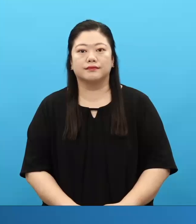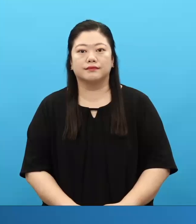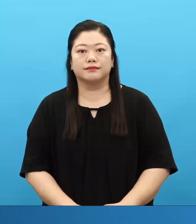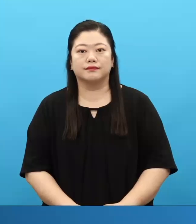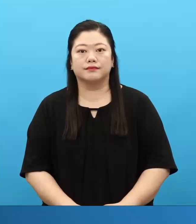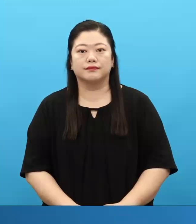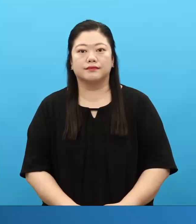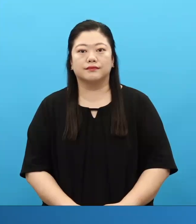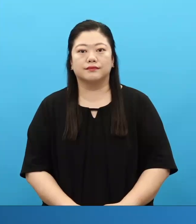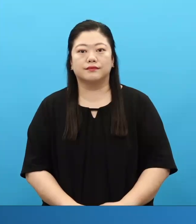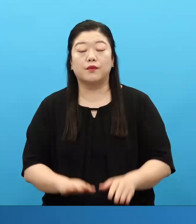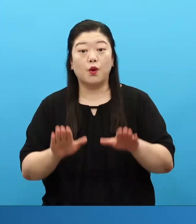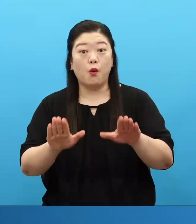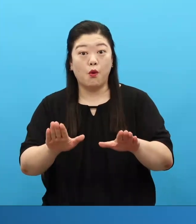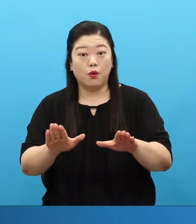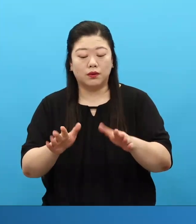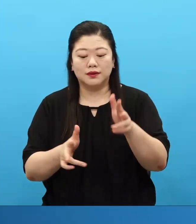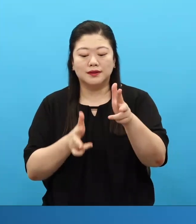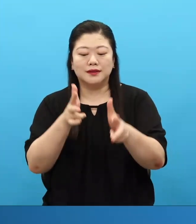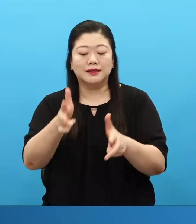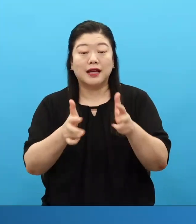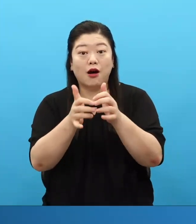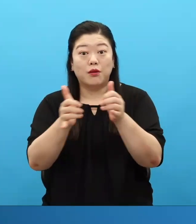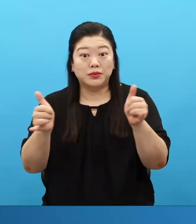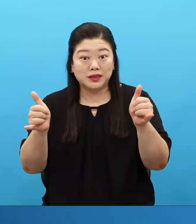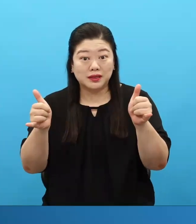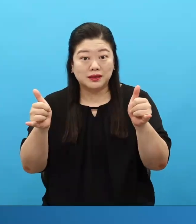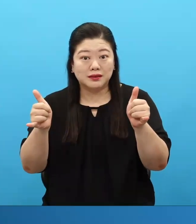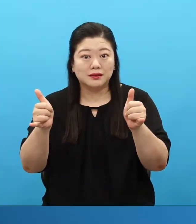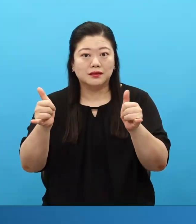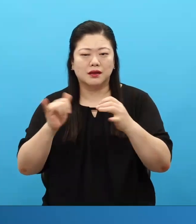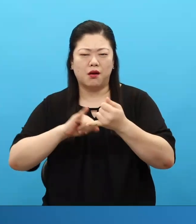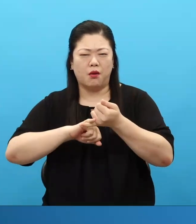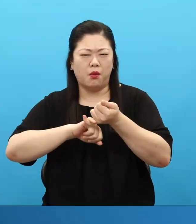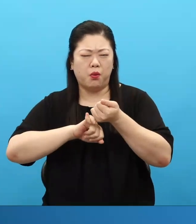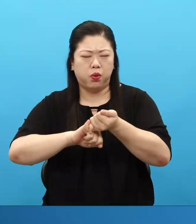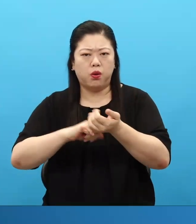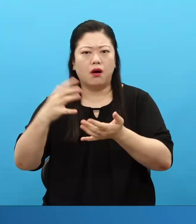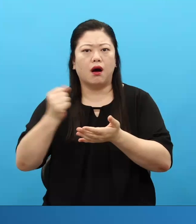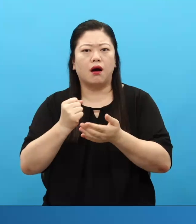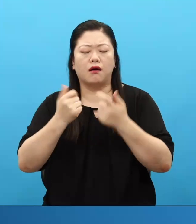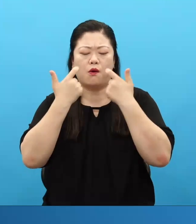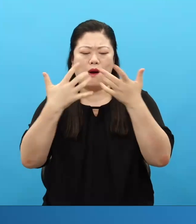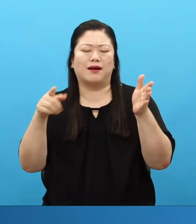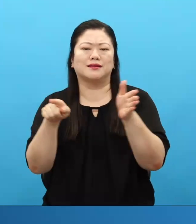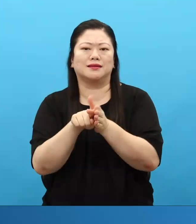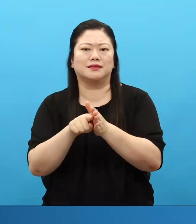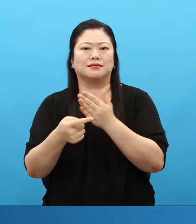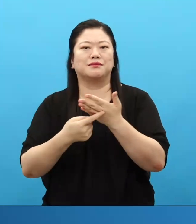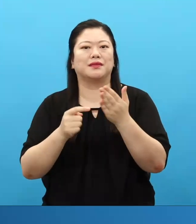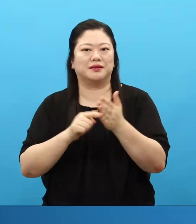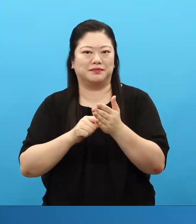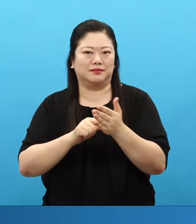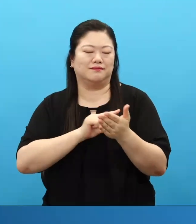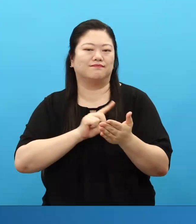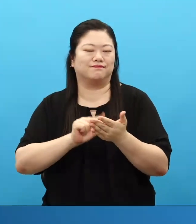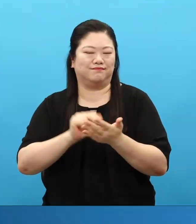오늘 우리 산업인이 가져야 되는 확신입니다. Today is the assurance that the business people must have.